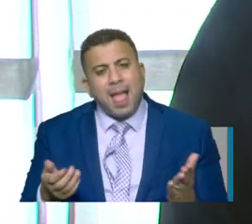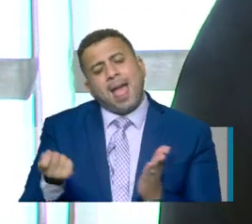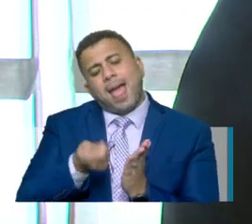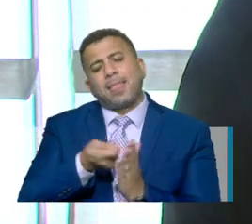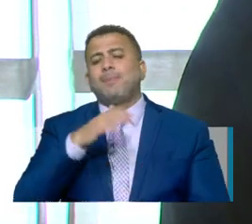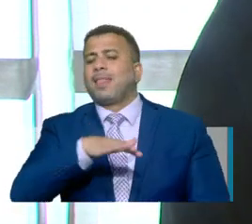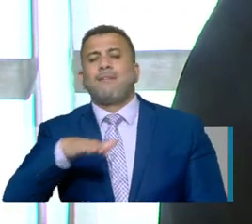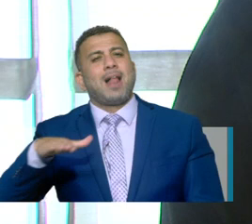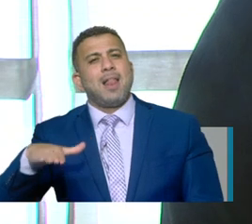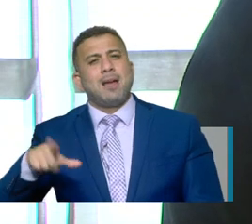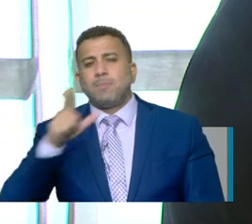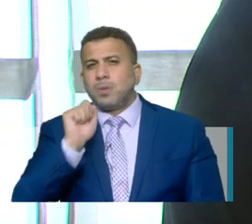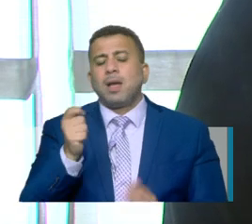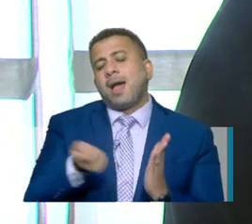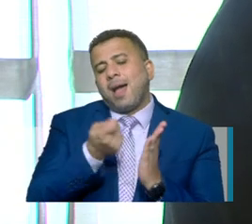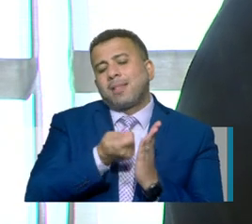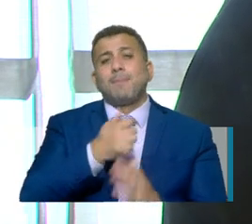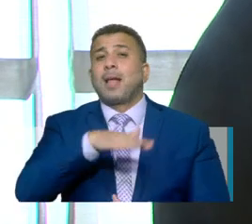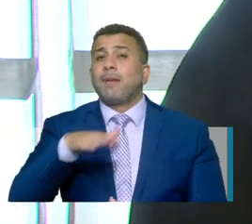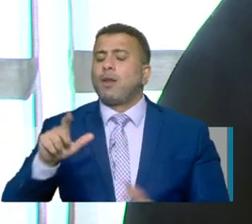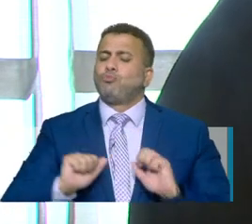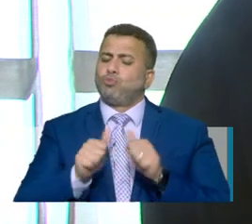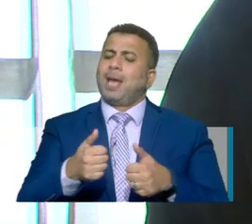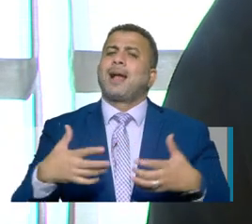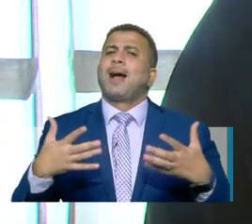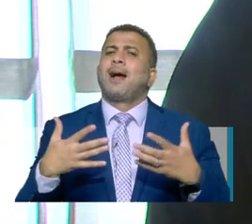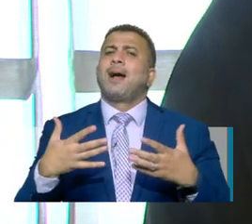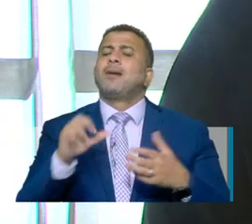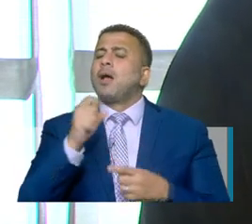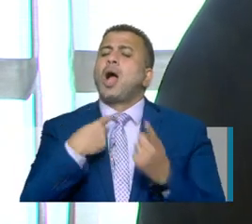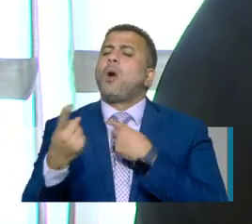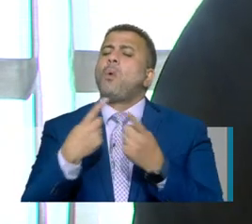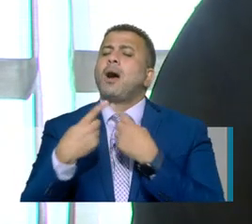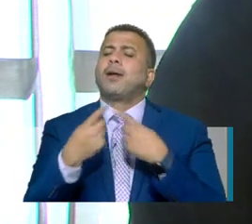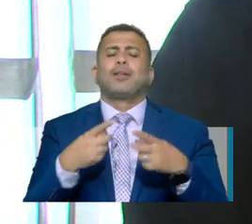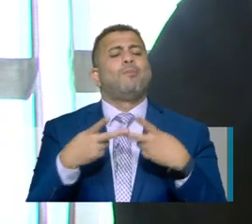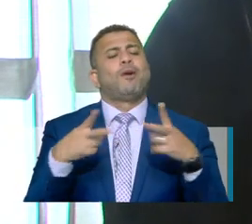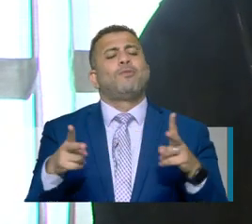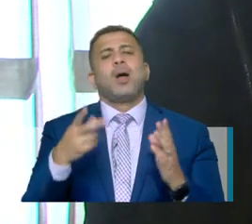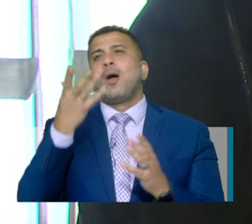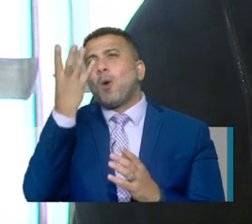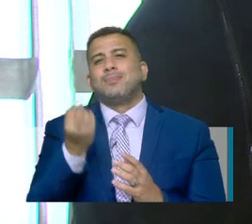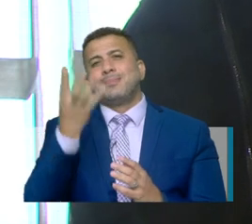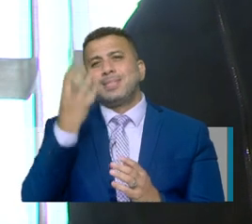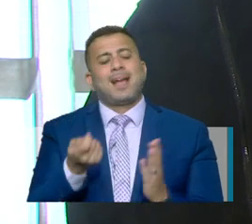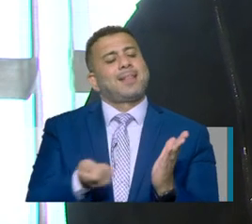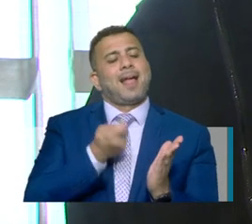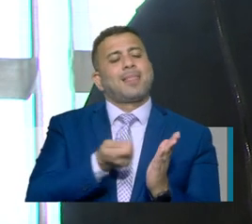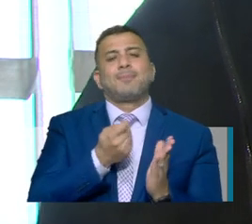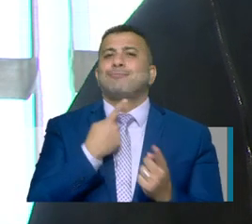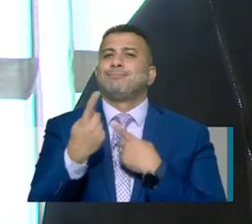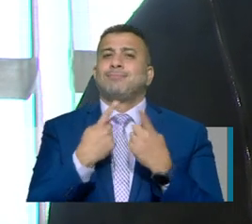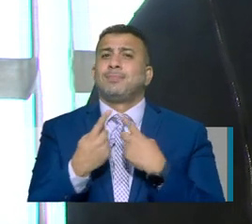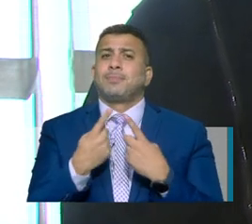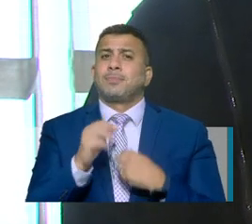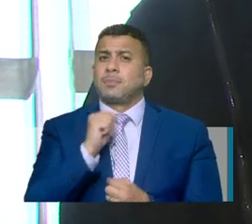وسواها من صنوف الأدب للمشاركة في عدد من الجلسات والحوارات المفتوحة والأمسيات الأدبية. من